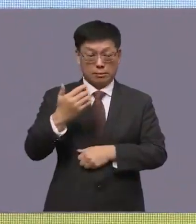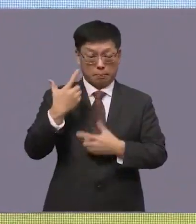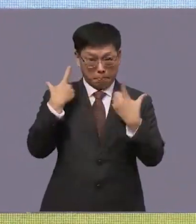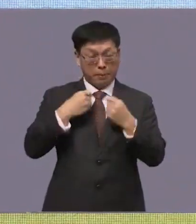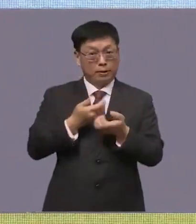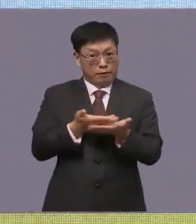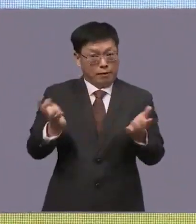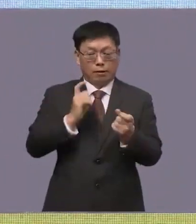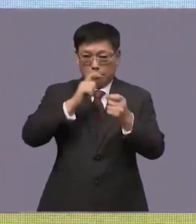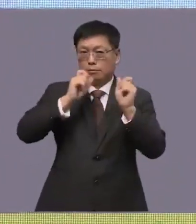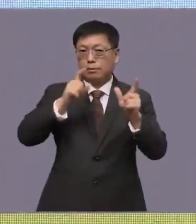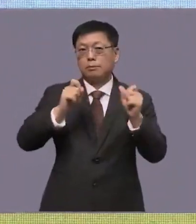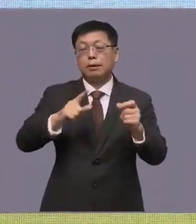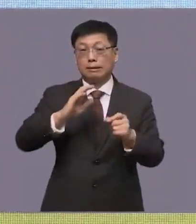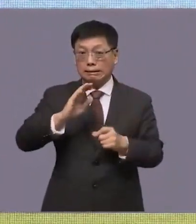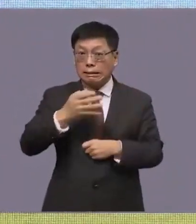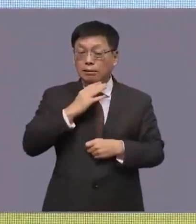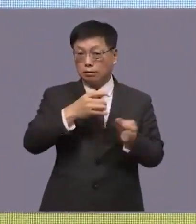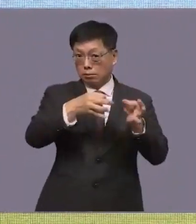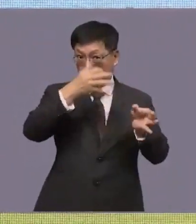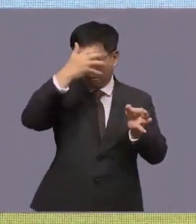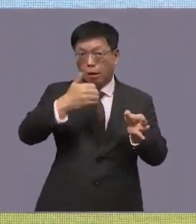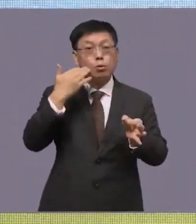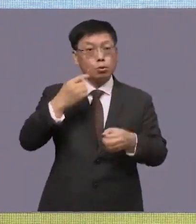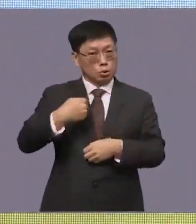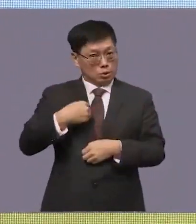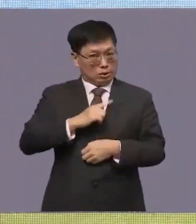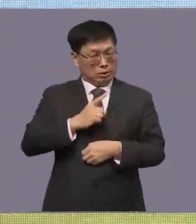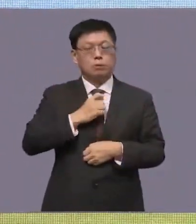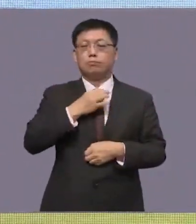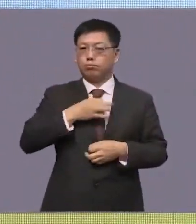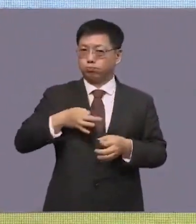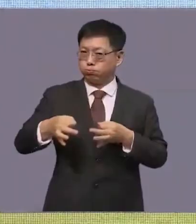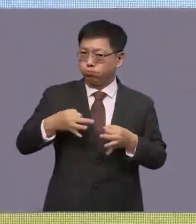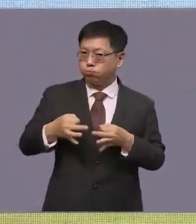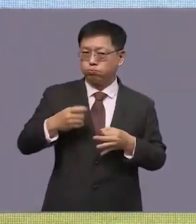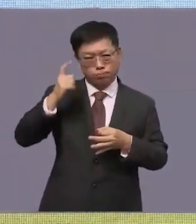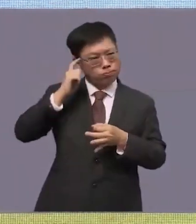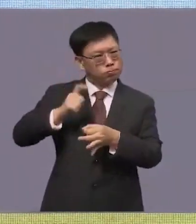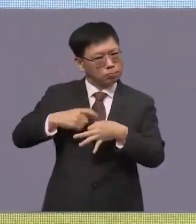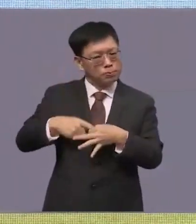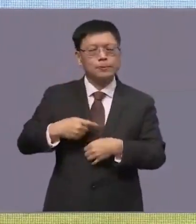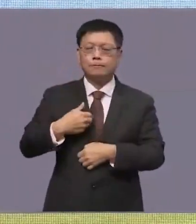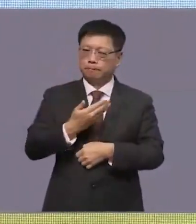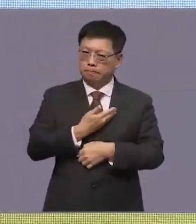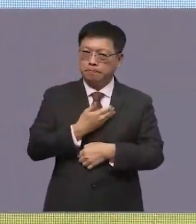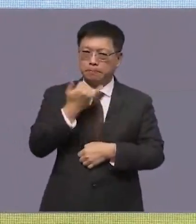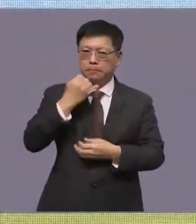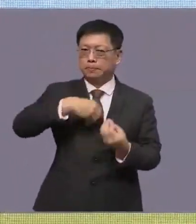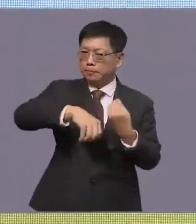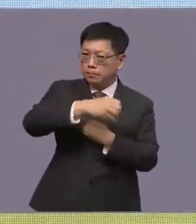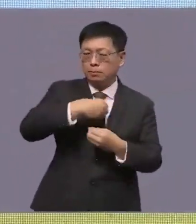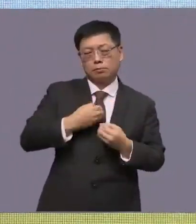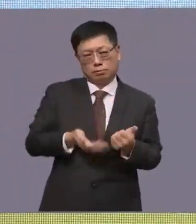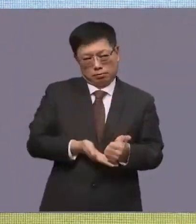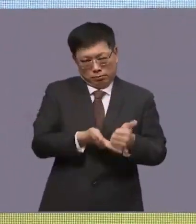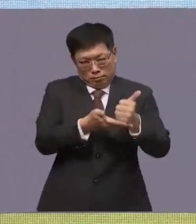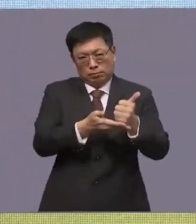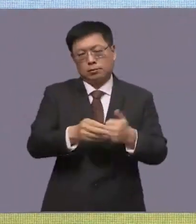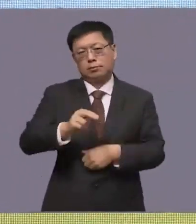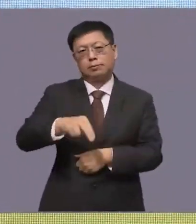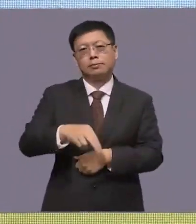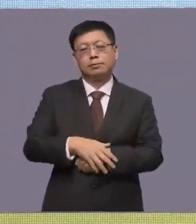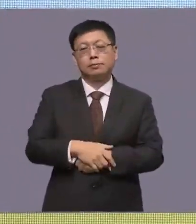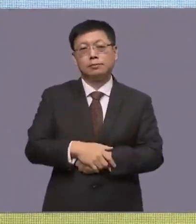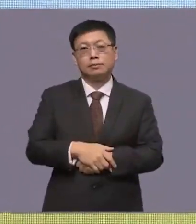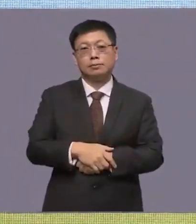目的不同。但店家基于自己的营业作为，他觉得我可以怎么样应用，我们尊重店家，